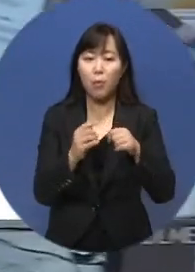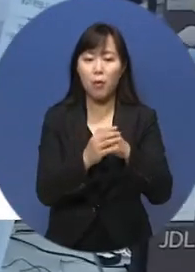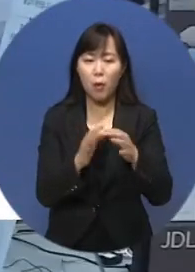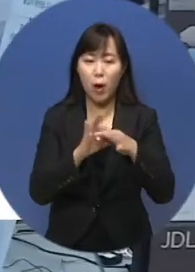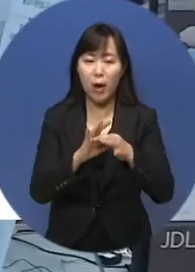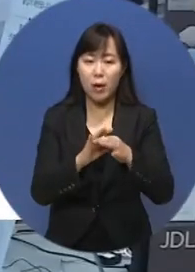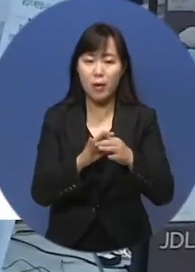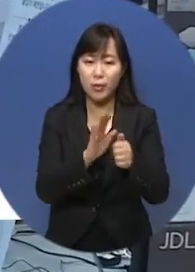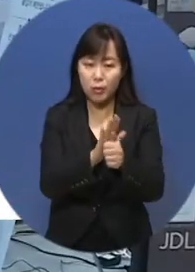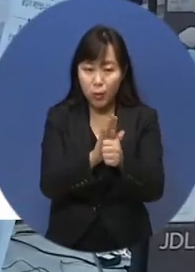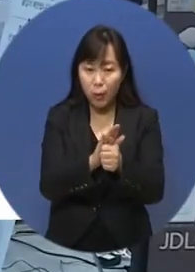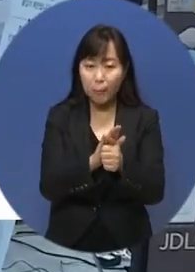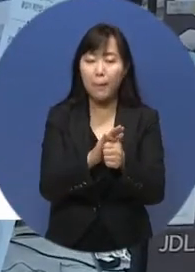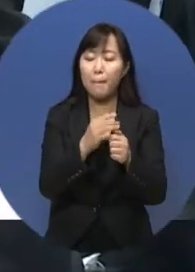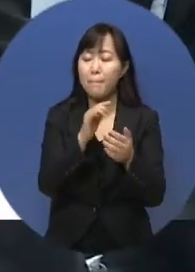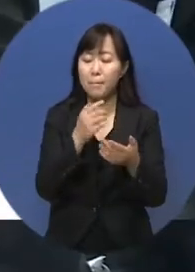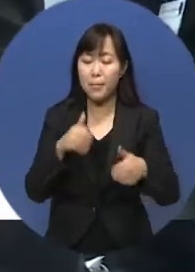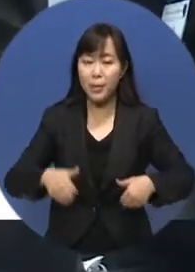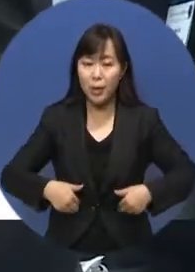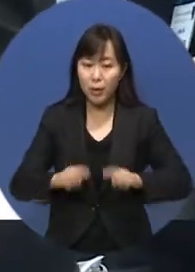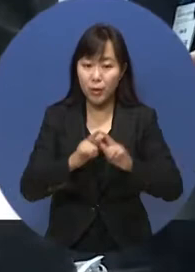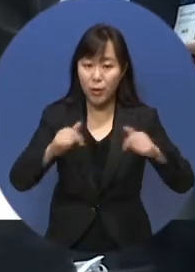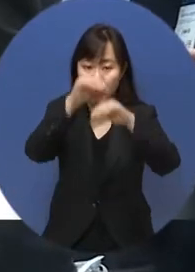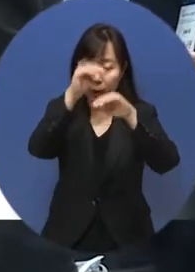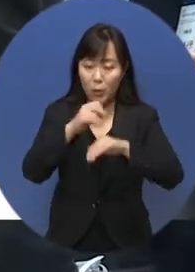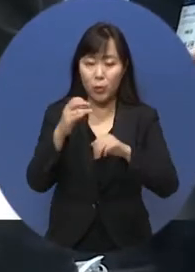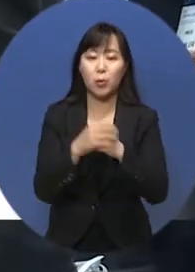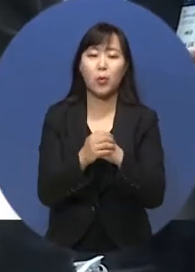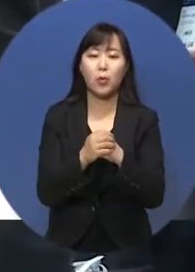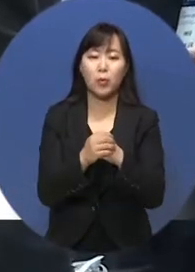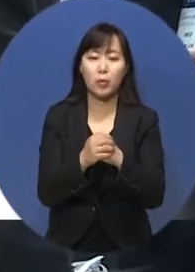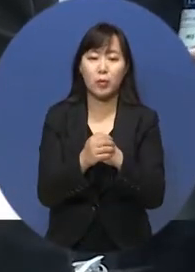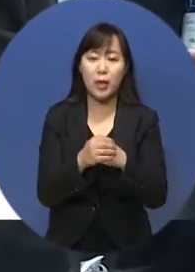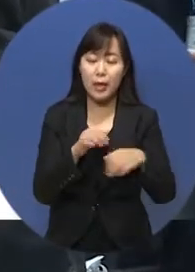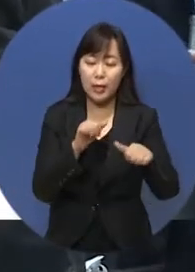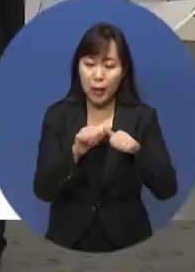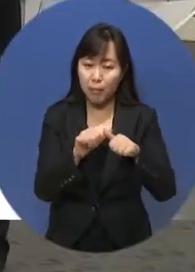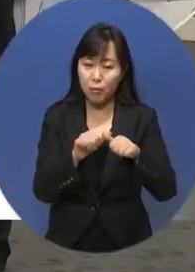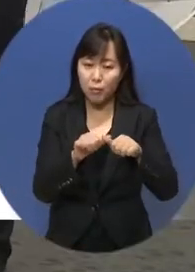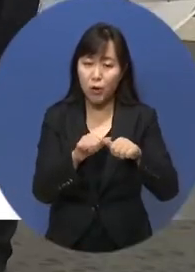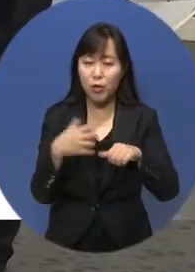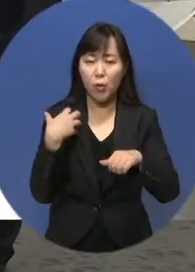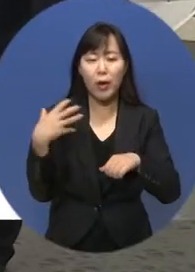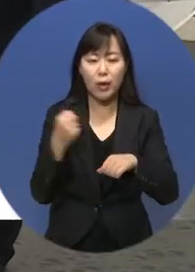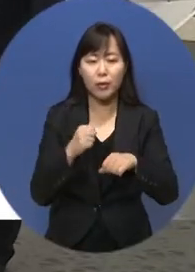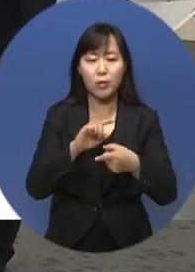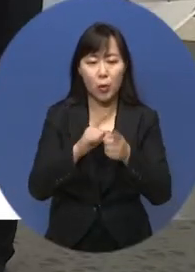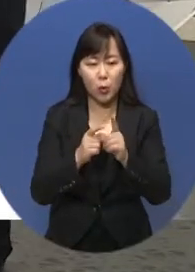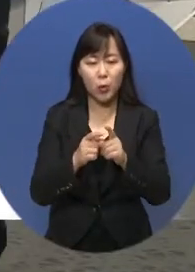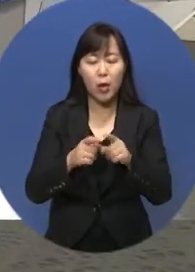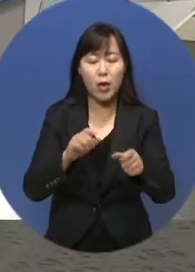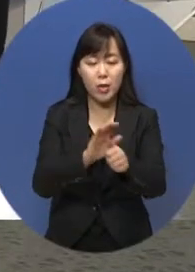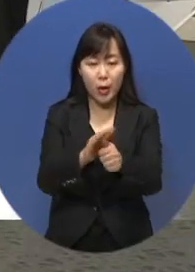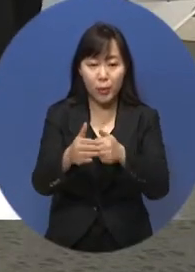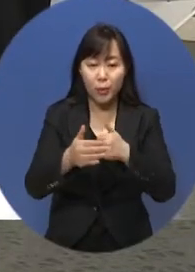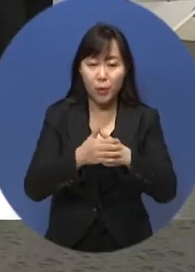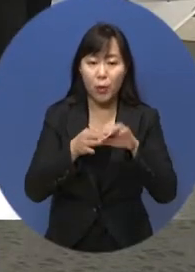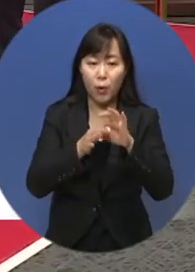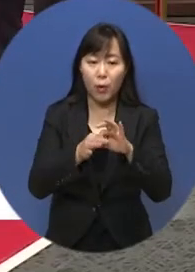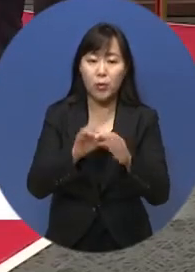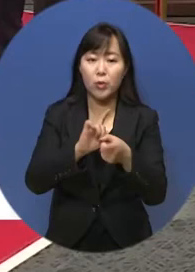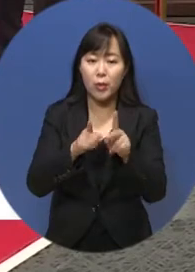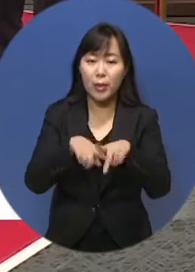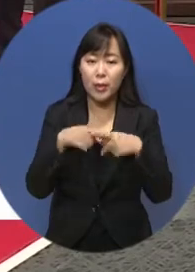이를 수반하는 인증에 필요한 사항, 그리고 자문 역할을 수행함으로써 우호적인 협력 관계와 상호 이해